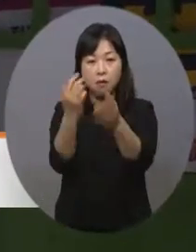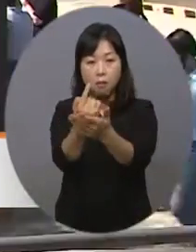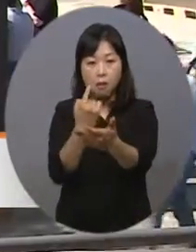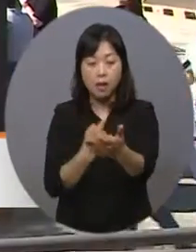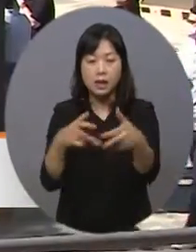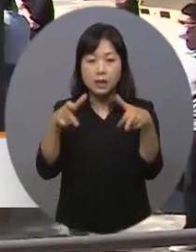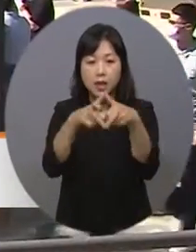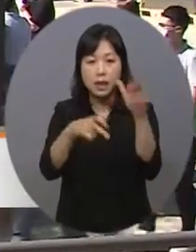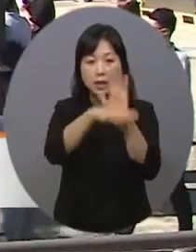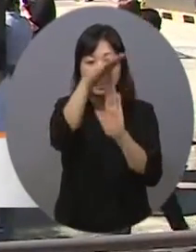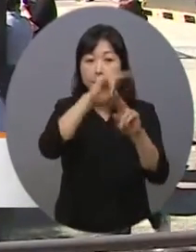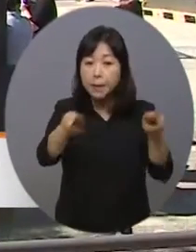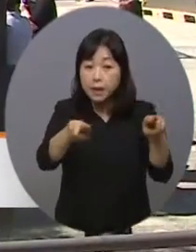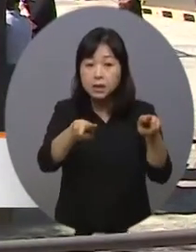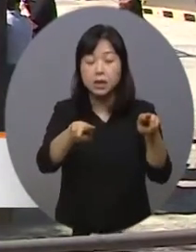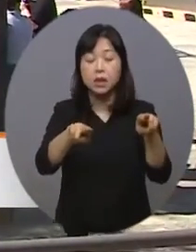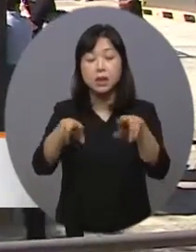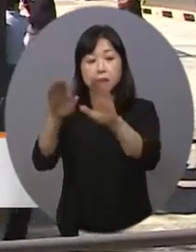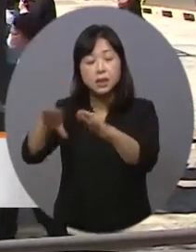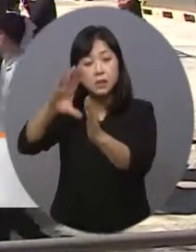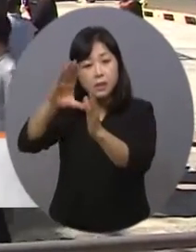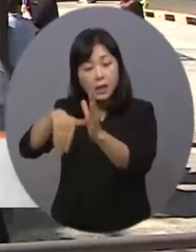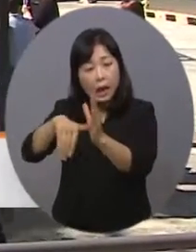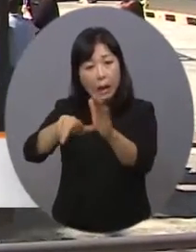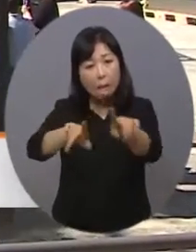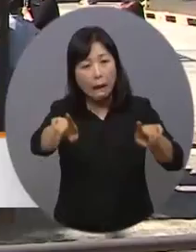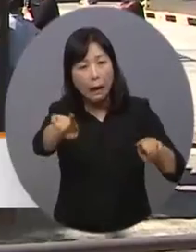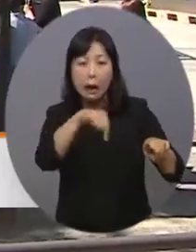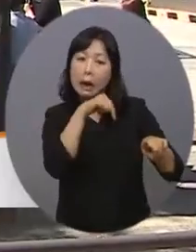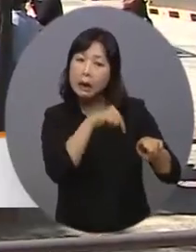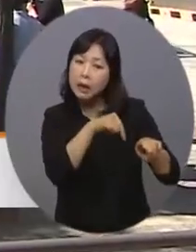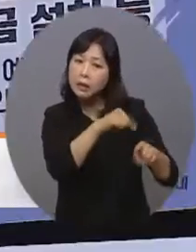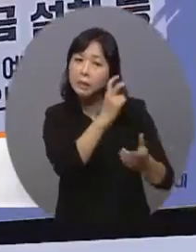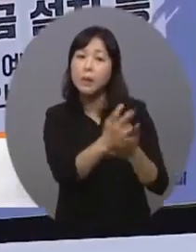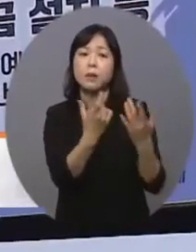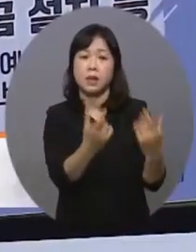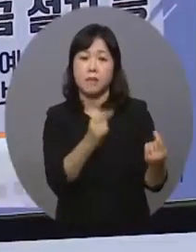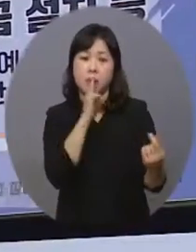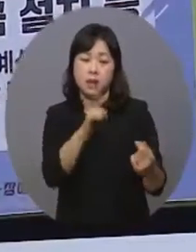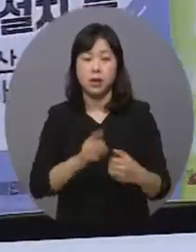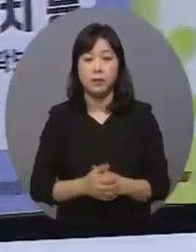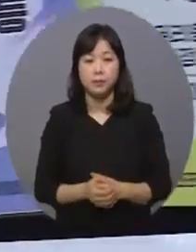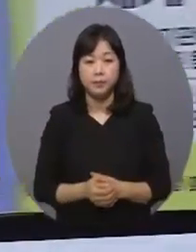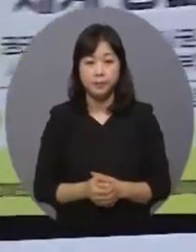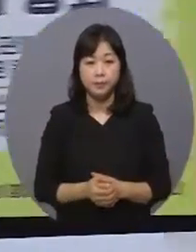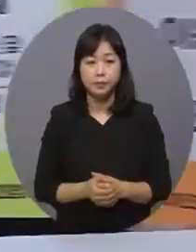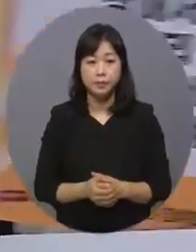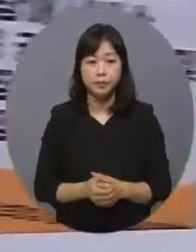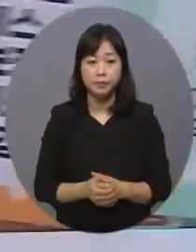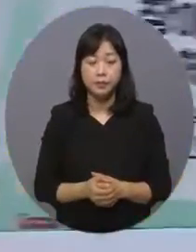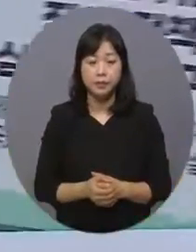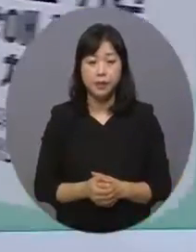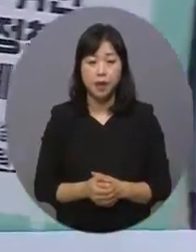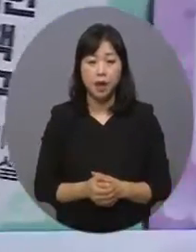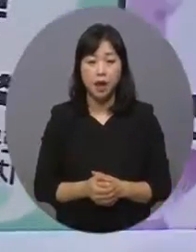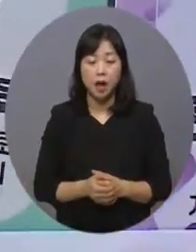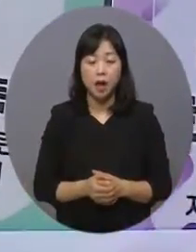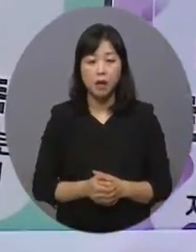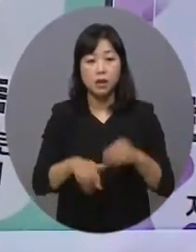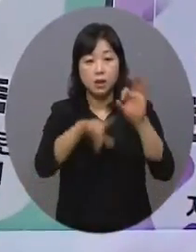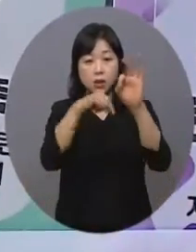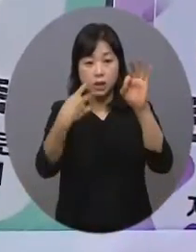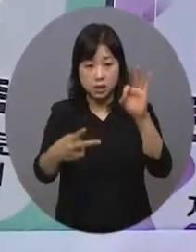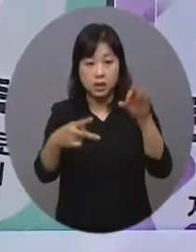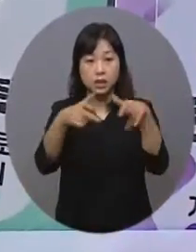폐지 등 새로운 시대의 흐름에 따라가지 못한다는 목소리가 제기되어 왔습니다. 이를 반영해 지난달 2일